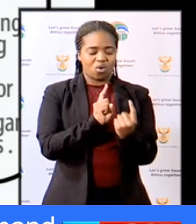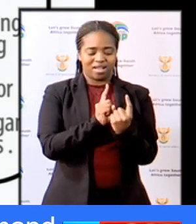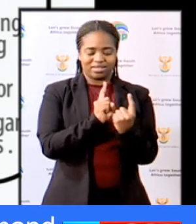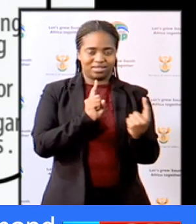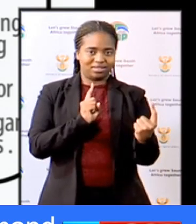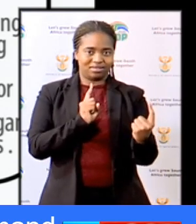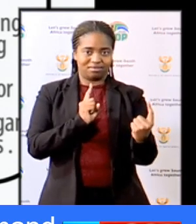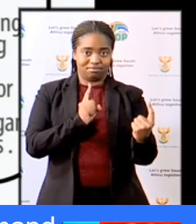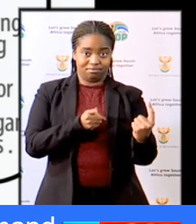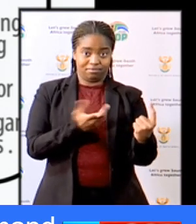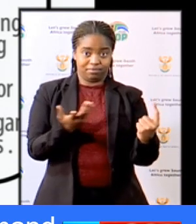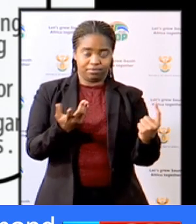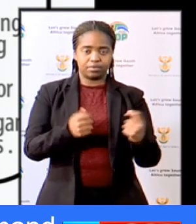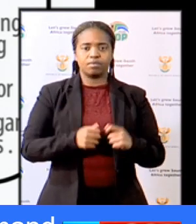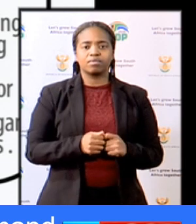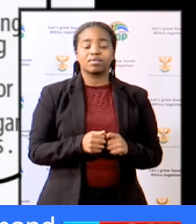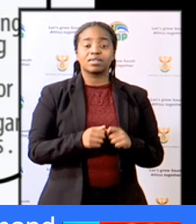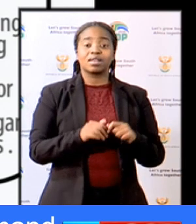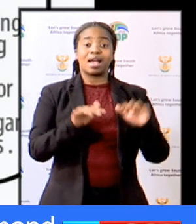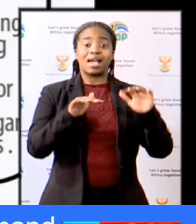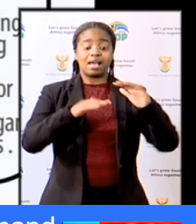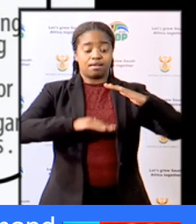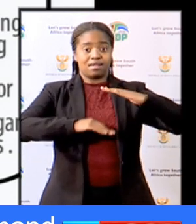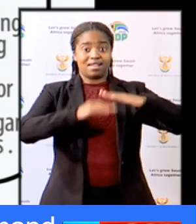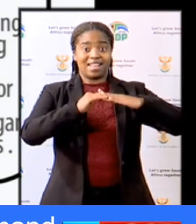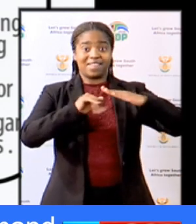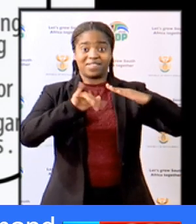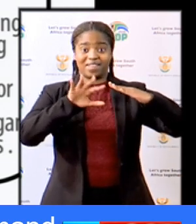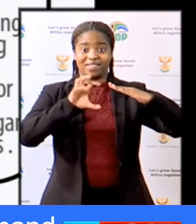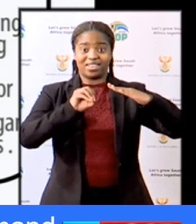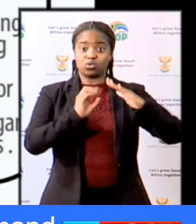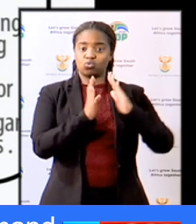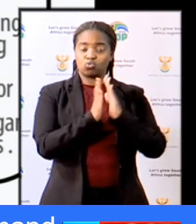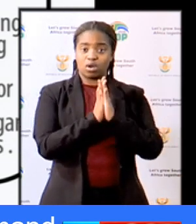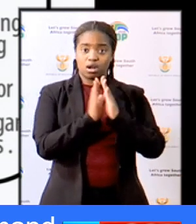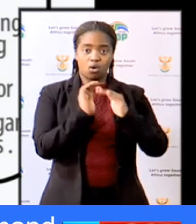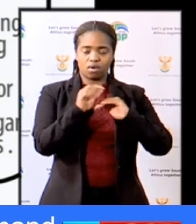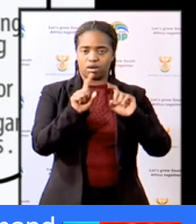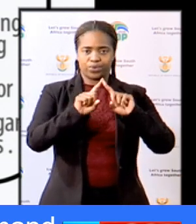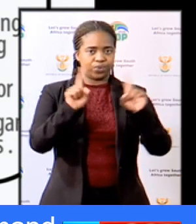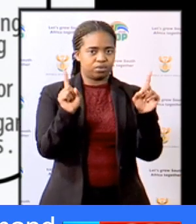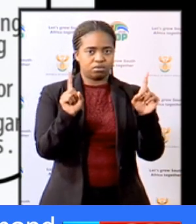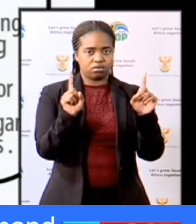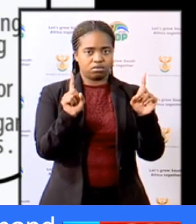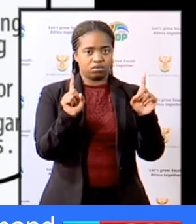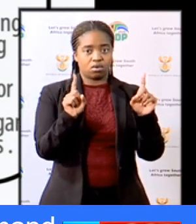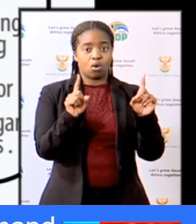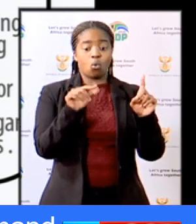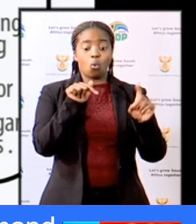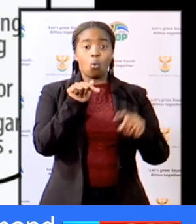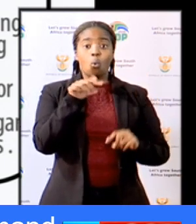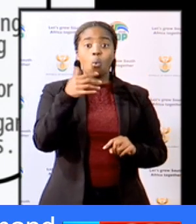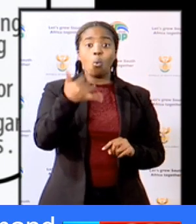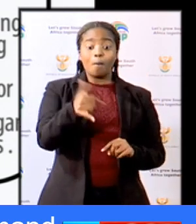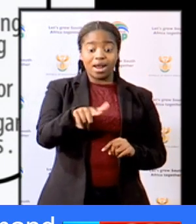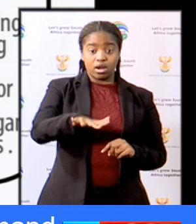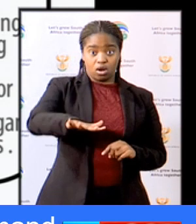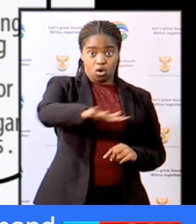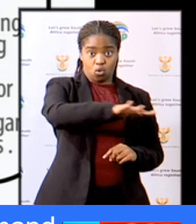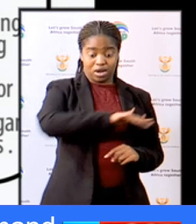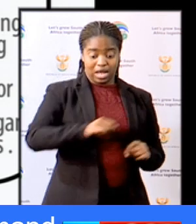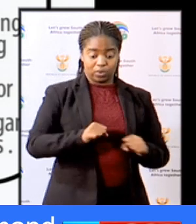akufuneki ukuthi kube khona abantu abangaphezu kwabashumi amahlanu esontweni uma leyo ndawo